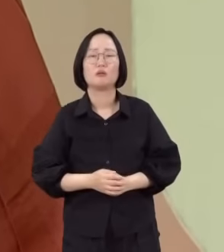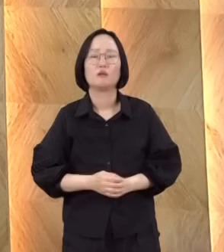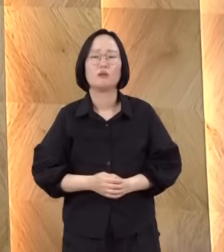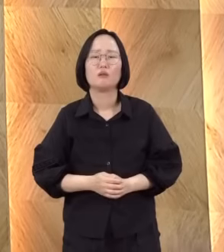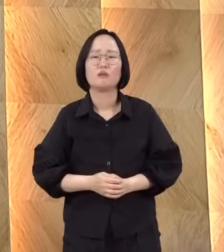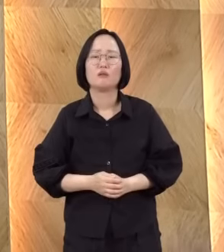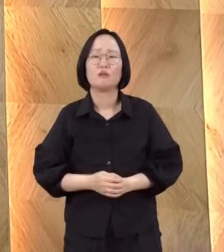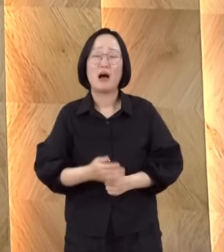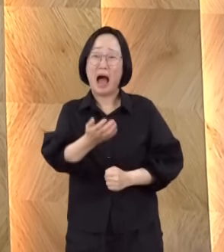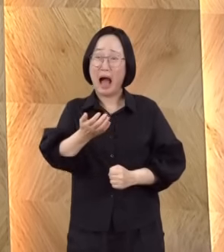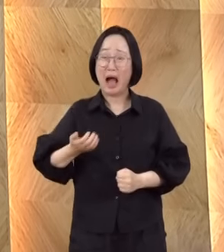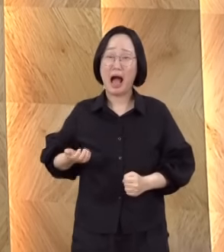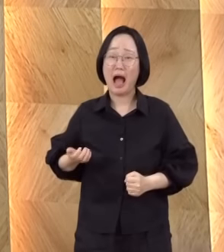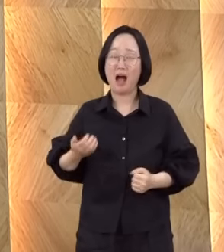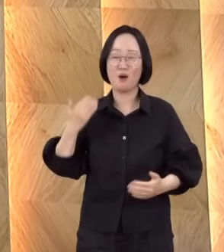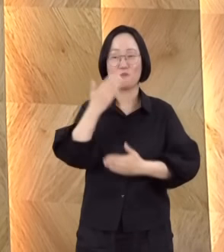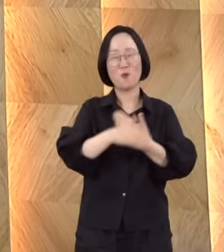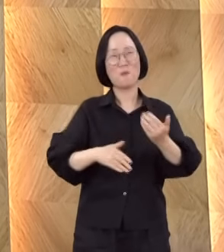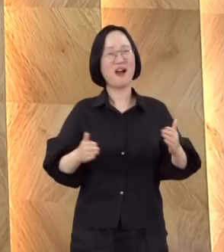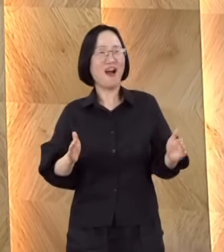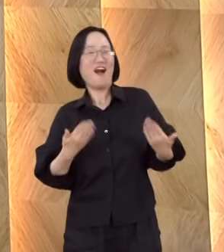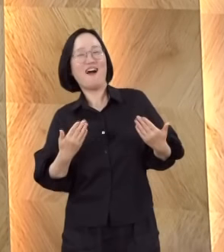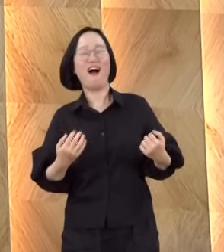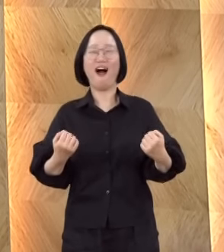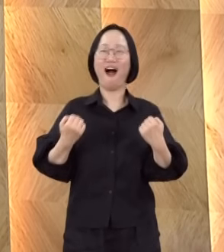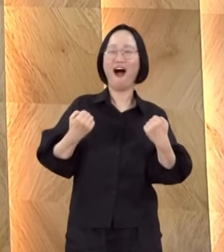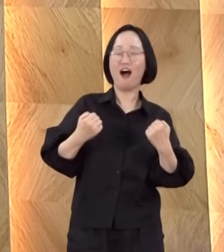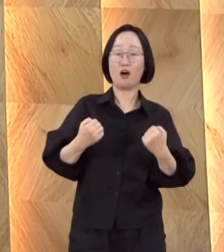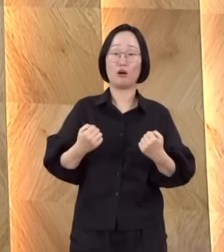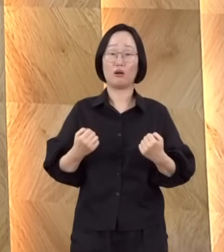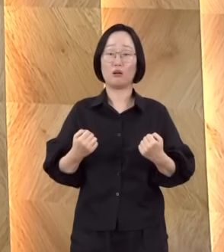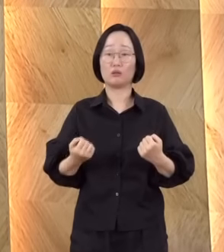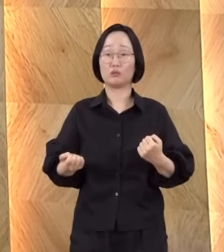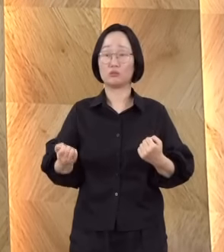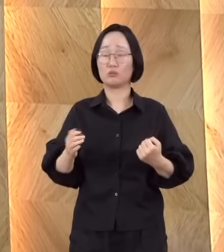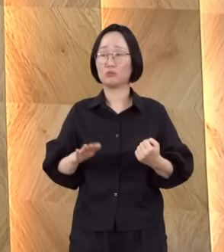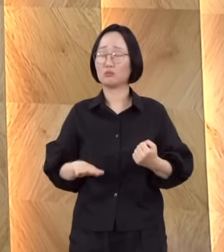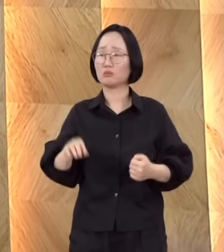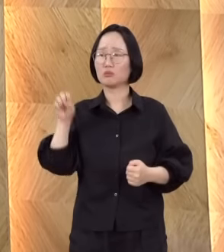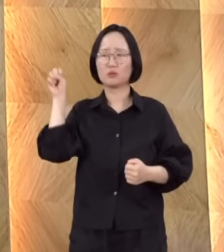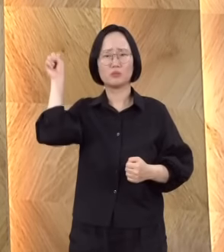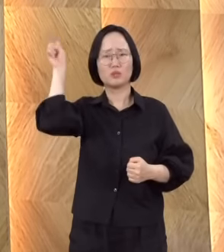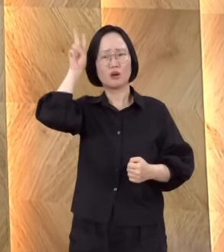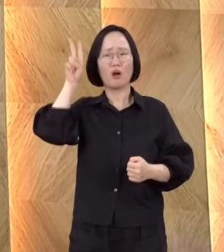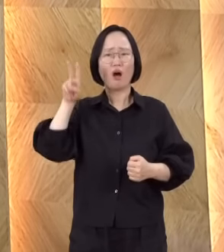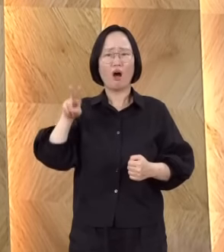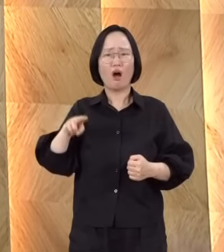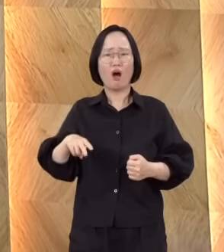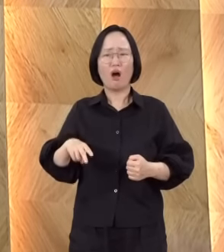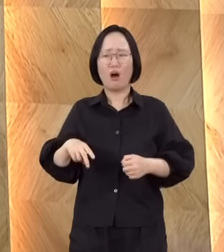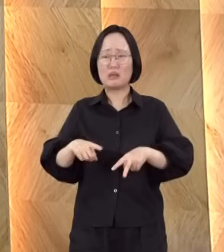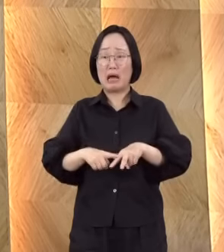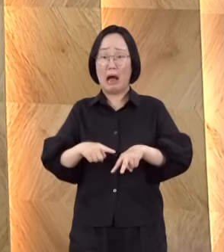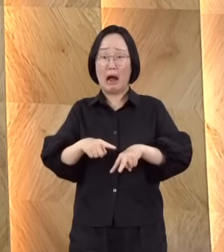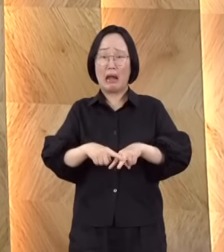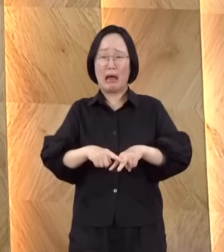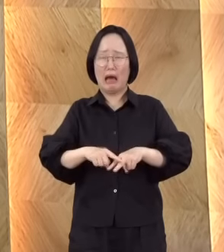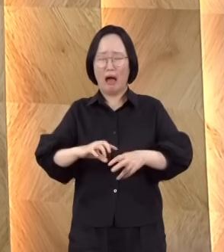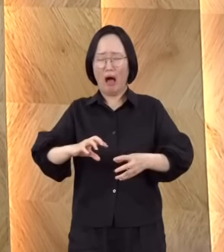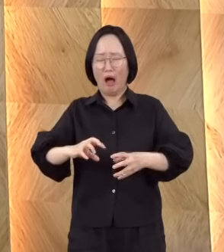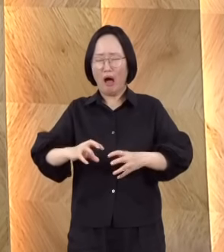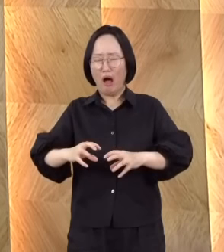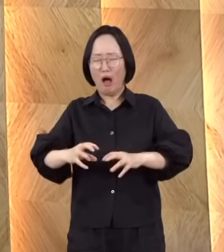하산하는데 그렇게 몸이 가벼웠던 몸이 막 다리에 막 마비 증상이 있어가 일어나 가지고 막 다리에